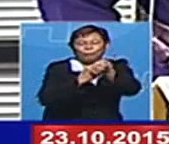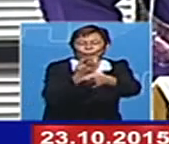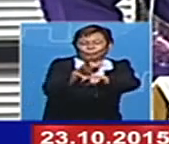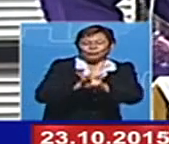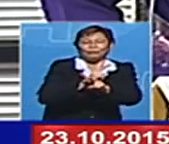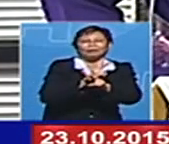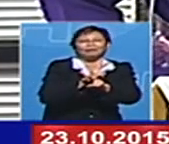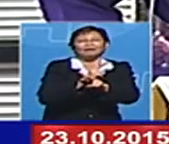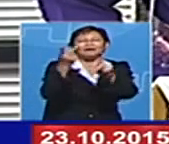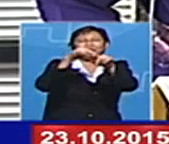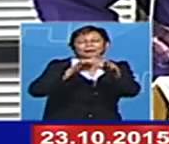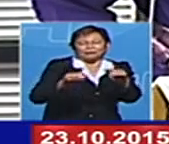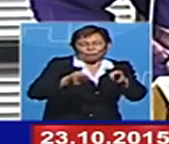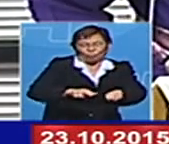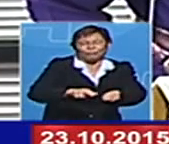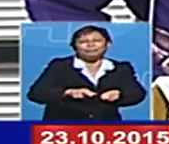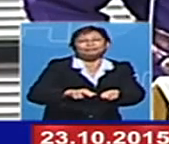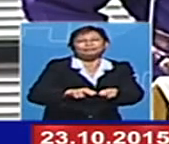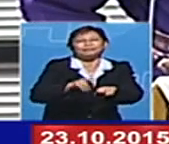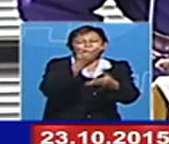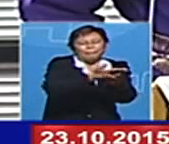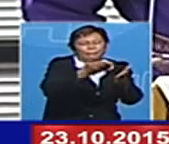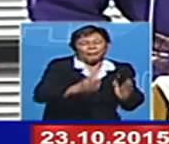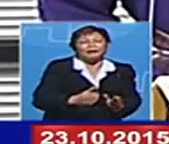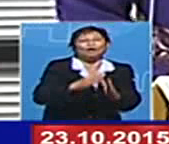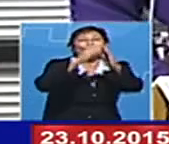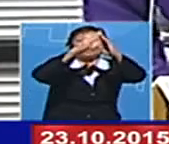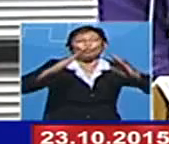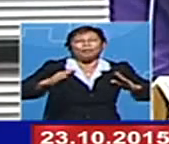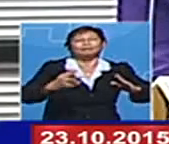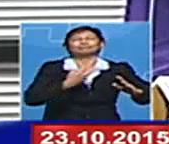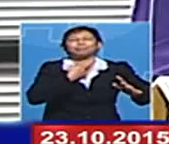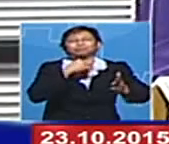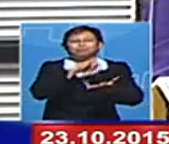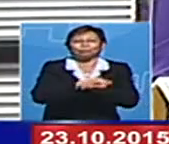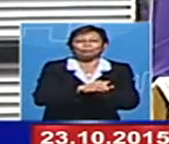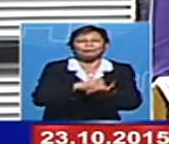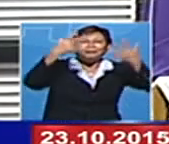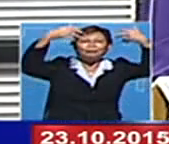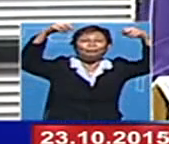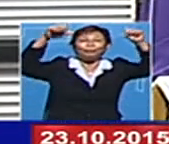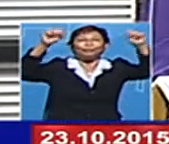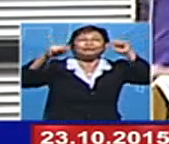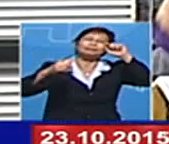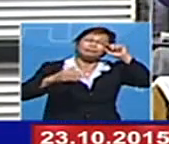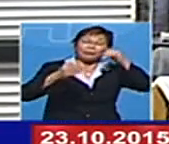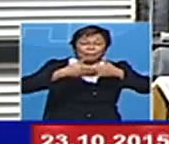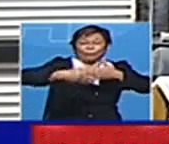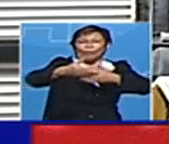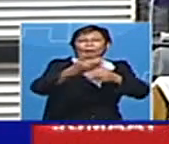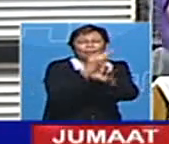pinjaman kepada P kontraktor penyelamat dan pembeli asal rumah terbengkalai tuan yang di-pertua seterusnya bagi